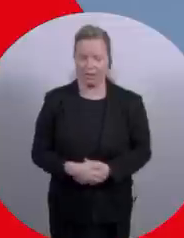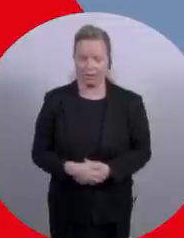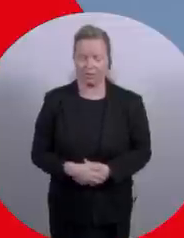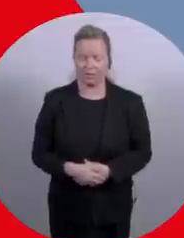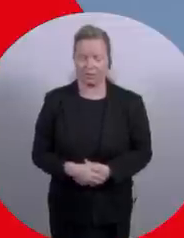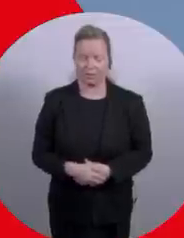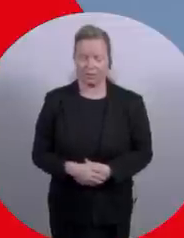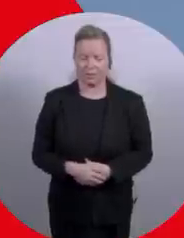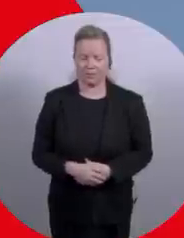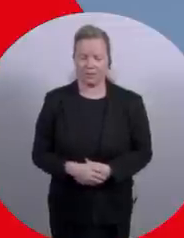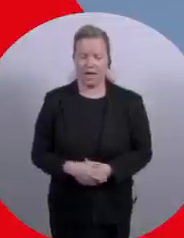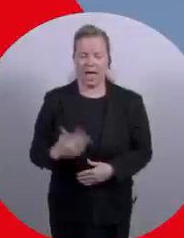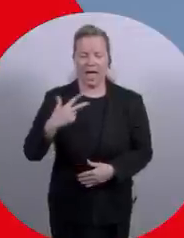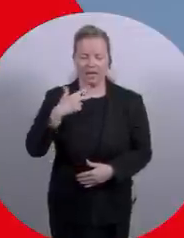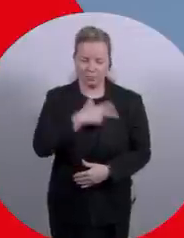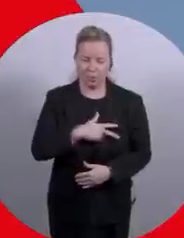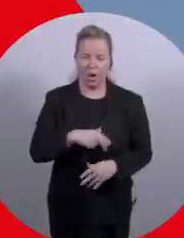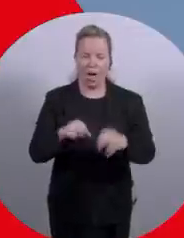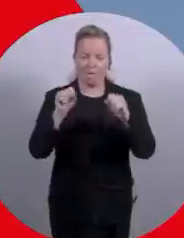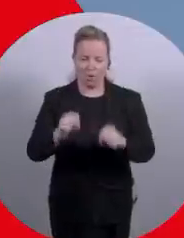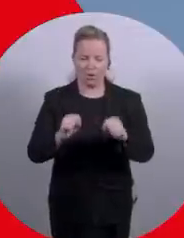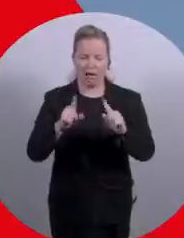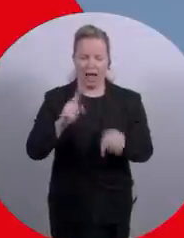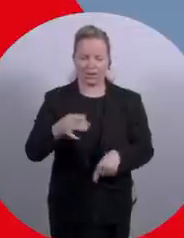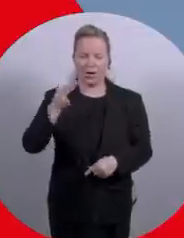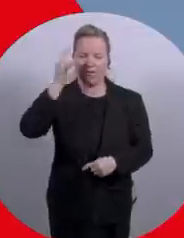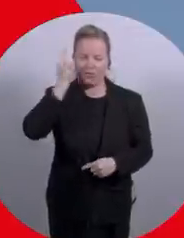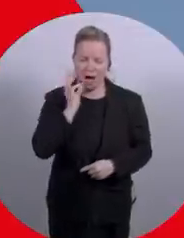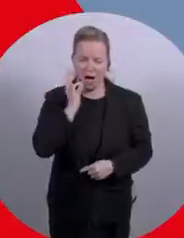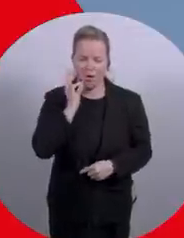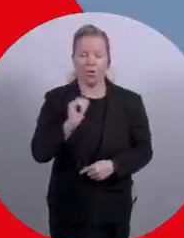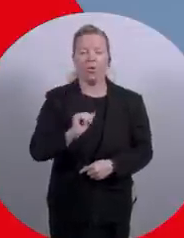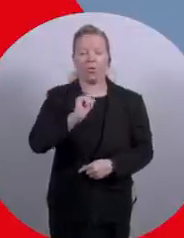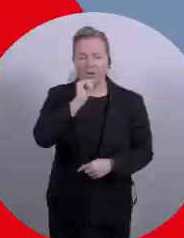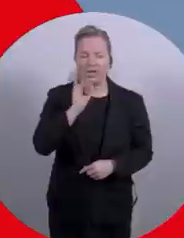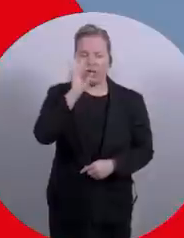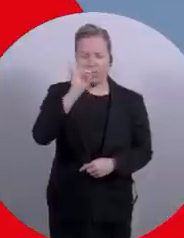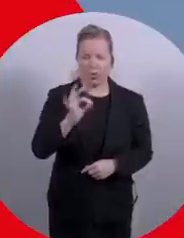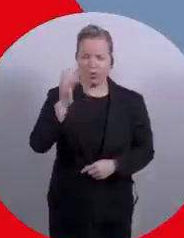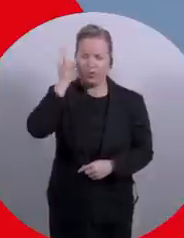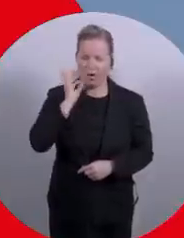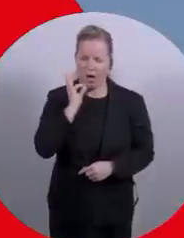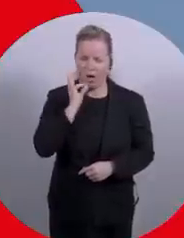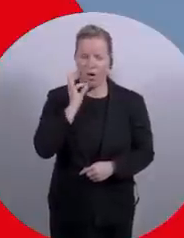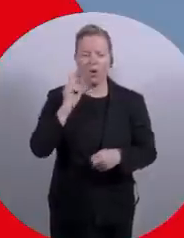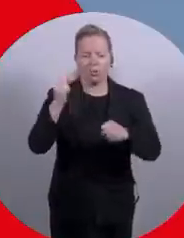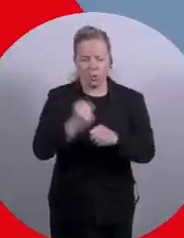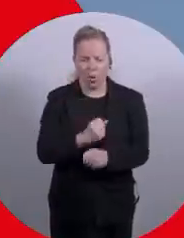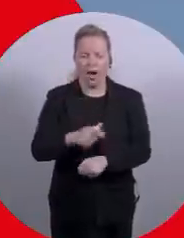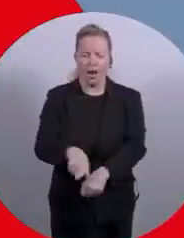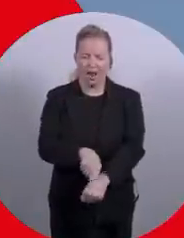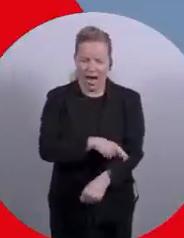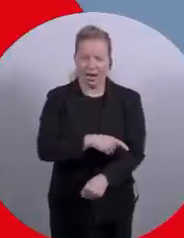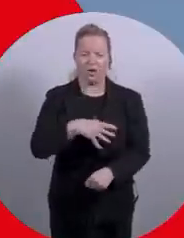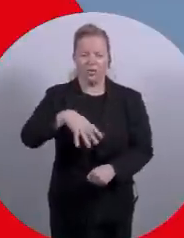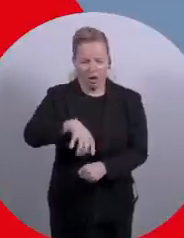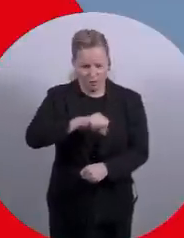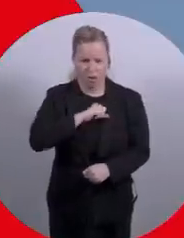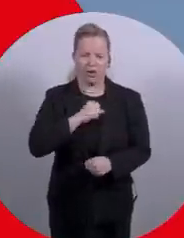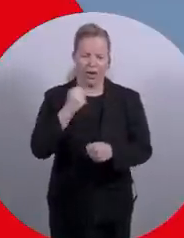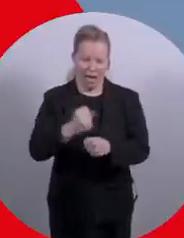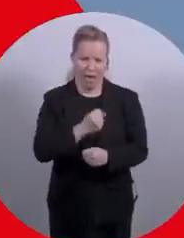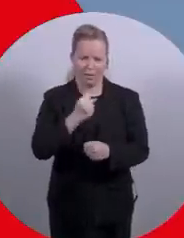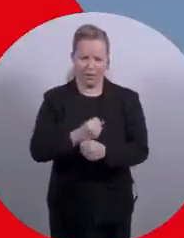in der SPÖ möglich ist als Frau als nicht Quoten Frau doch sehr lange und auch erfolgreich zu arbeiten